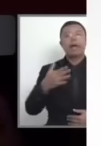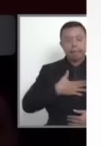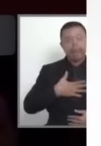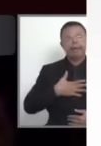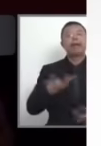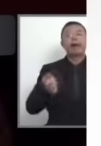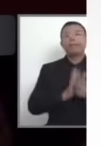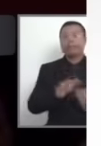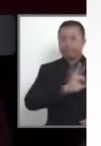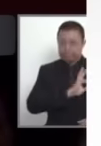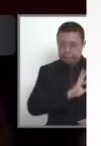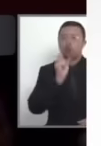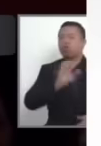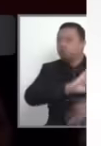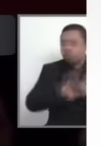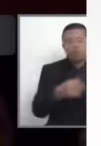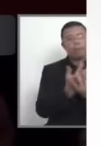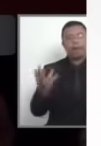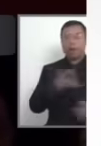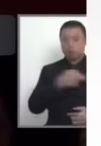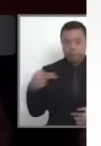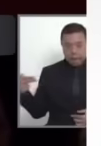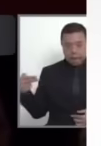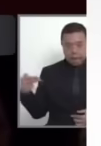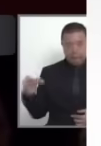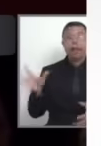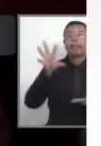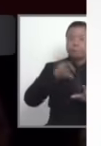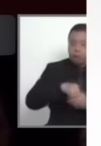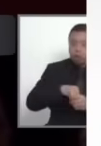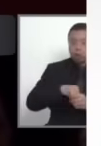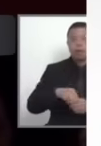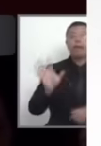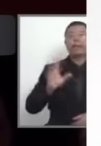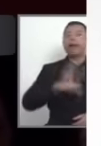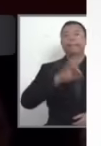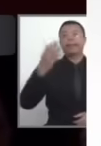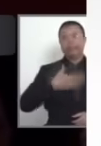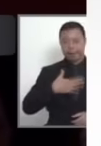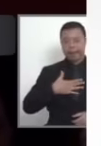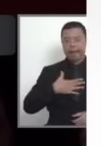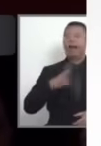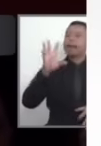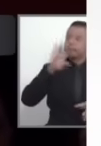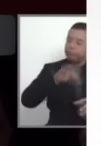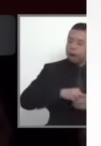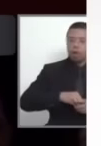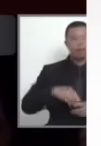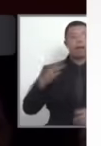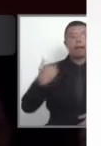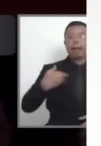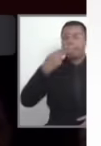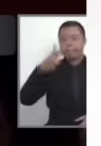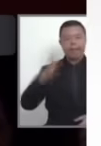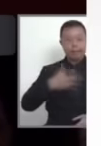kelihatan klimaks tuh, kan gitu. Nah, ini saya kira sebagai upaya juga mencoba mempertebal ya basis dukungan dari Pak Prabowo,